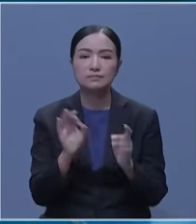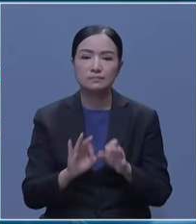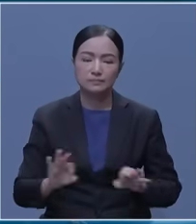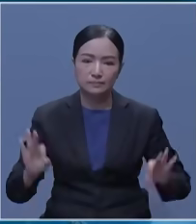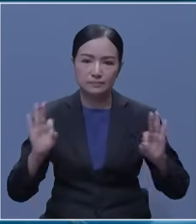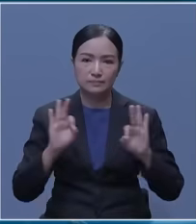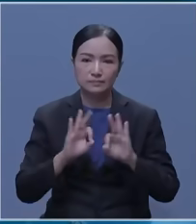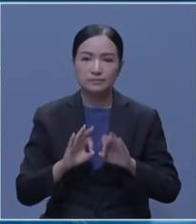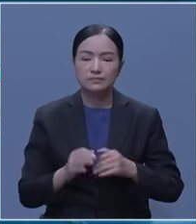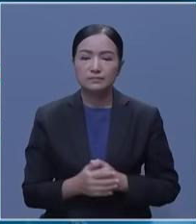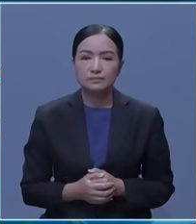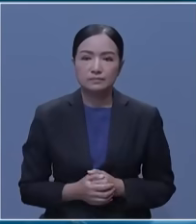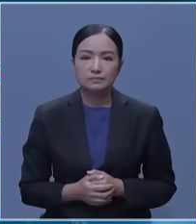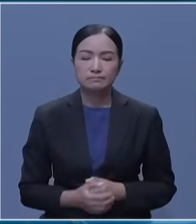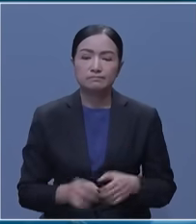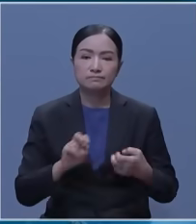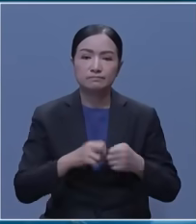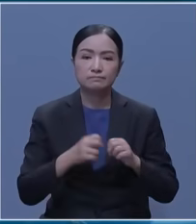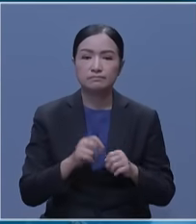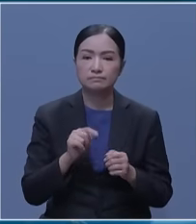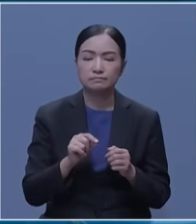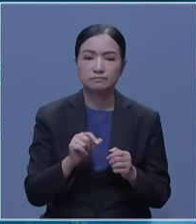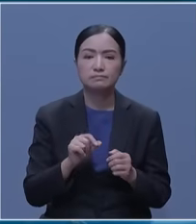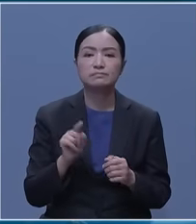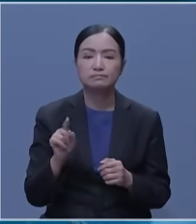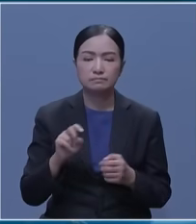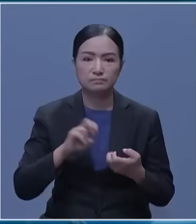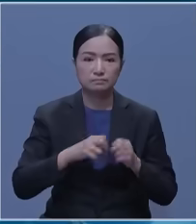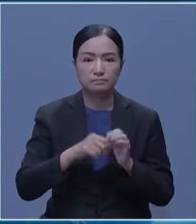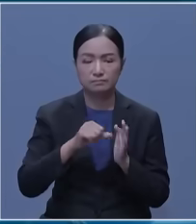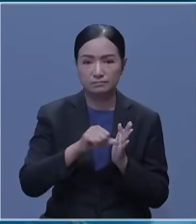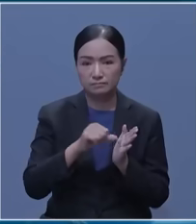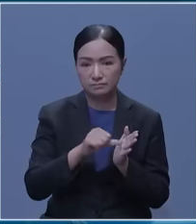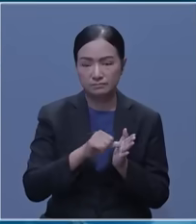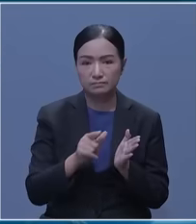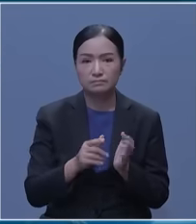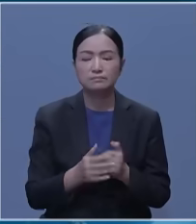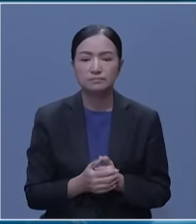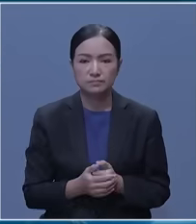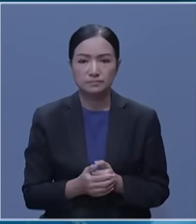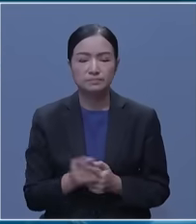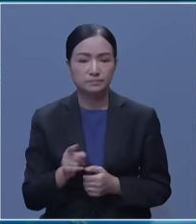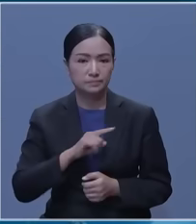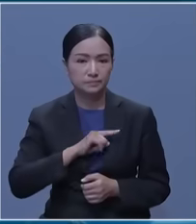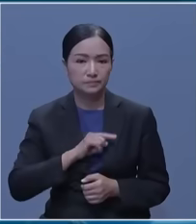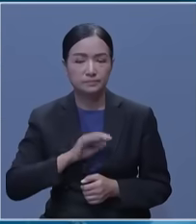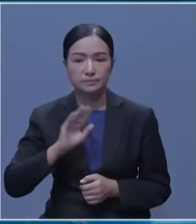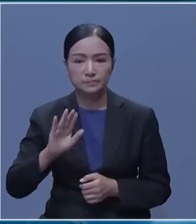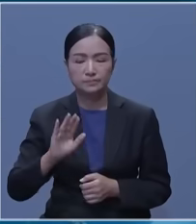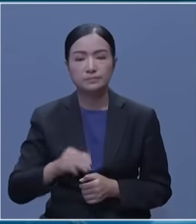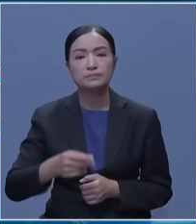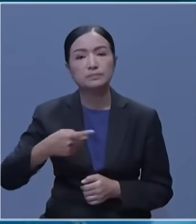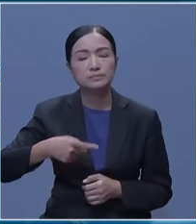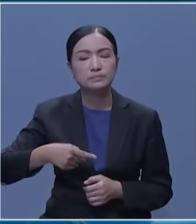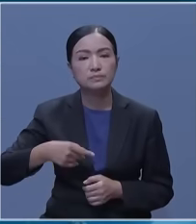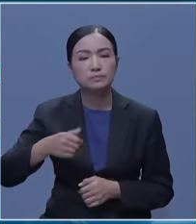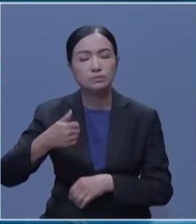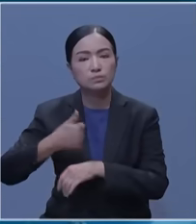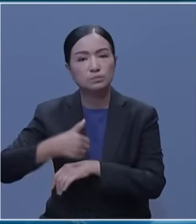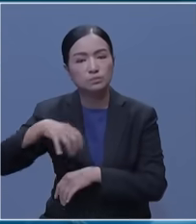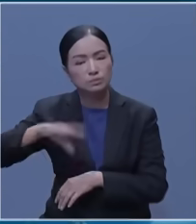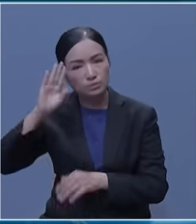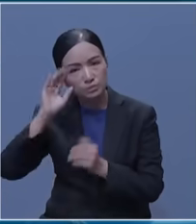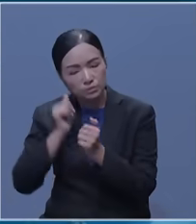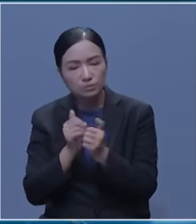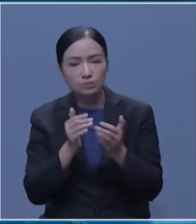ญ ไอ้เรื่องกำจัดปัญหานี่ออกไปอันนี้คือเรื่องหนี ้ เพราะท่านนายกบอกว่าคราวนี้จะต้องเป็นหน้าที่ของทั้งผู้กำกับ ทั้งฝ่ายปกครอง